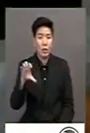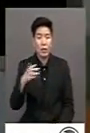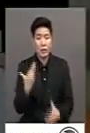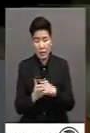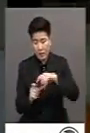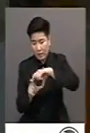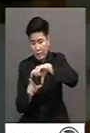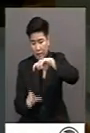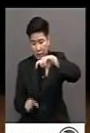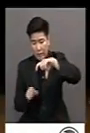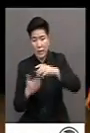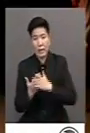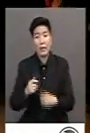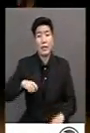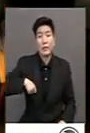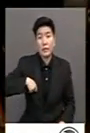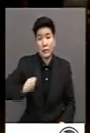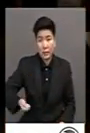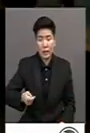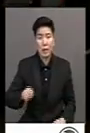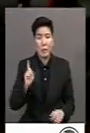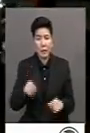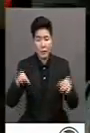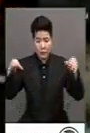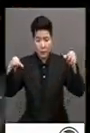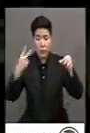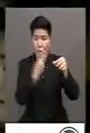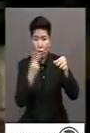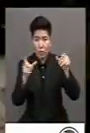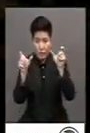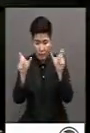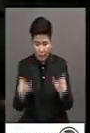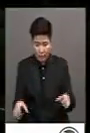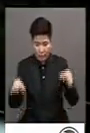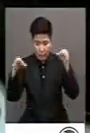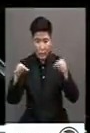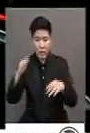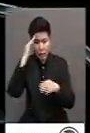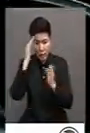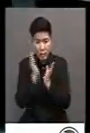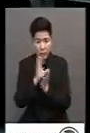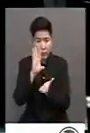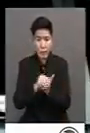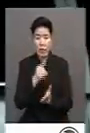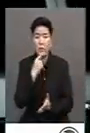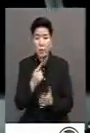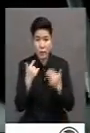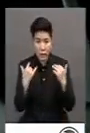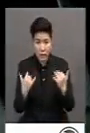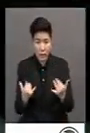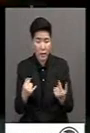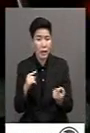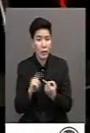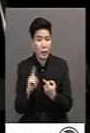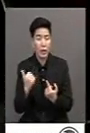ใบเสร็จชำระค่าสินค้านี้นะครับก็เป็น2แผ่นรวมกันตามรายละเอียดที่ทางพนักงานห้างให้ข้อมูลมานะครับ